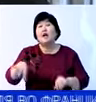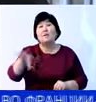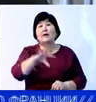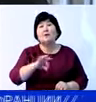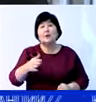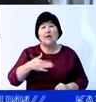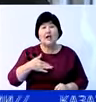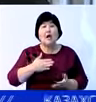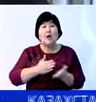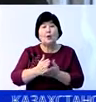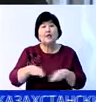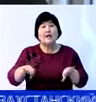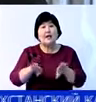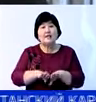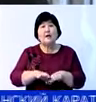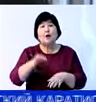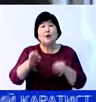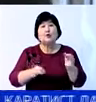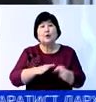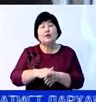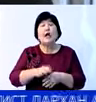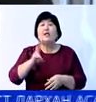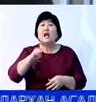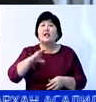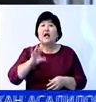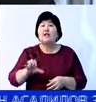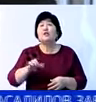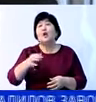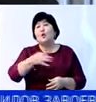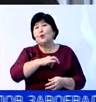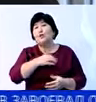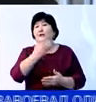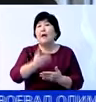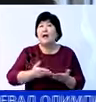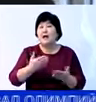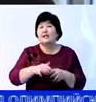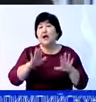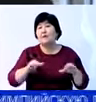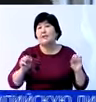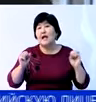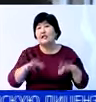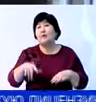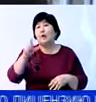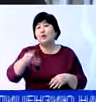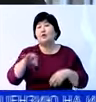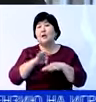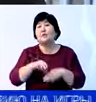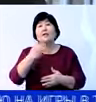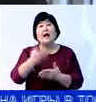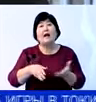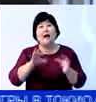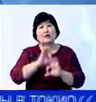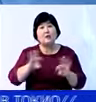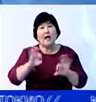области наши структуры совместно с судоисполнителями, нотариусами и юридическими консультантами в местах скопления людей проводят консультации.